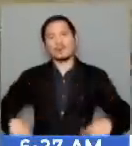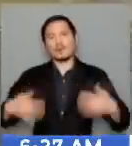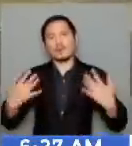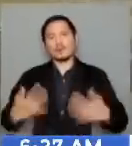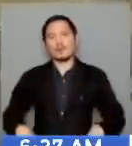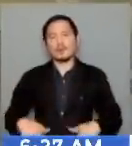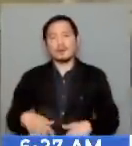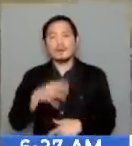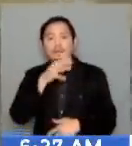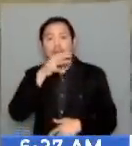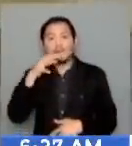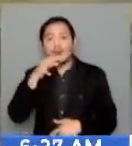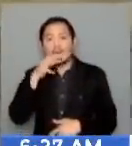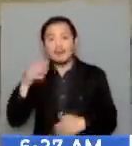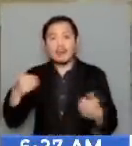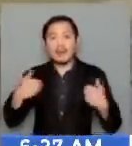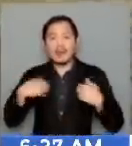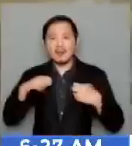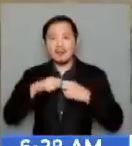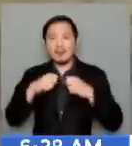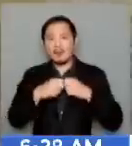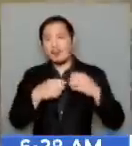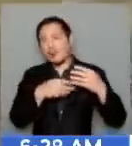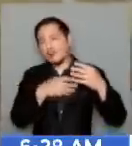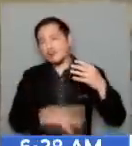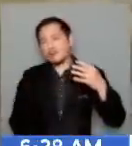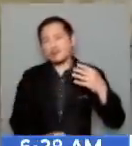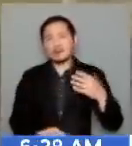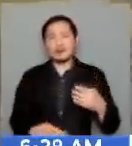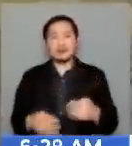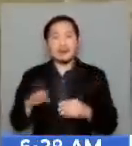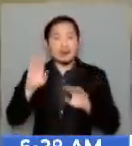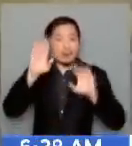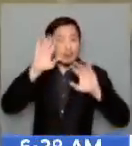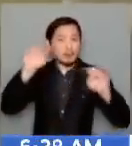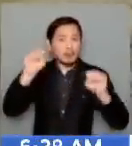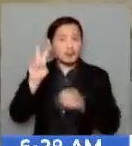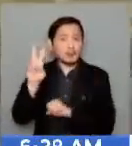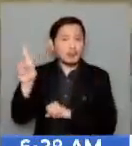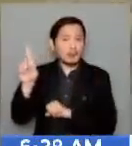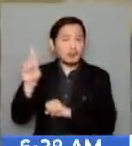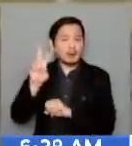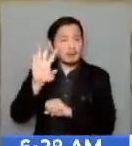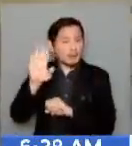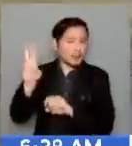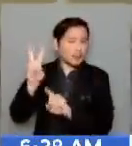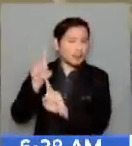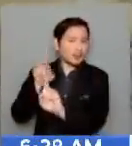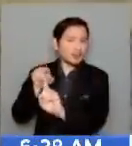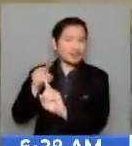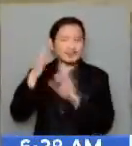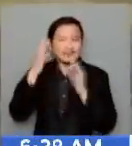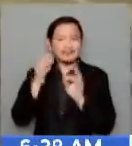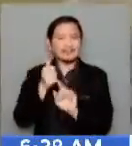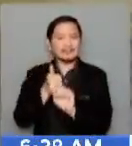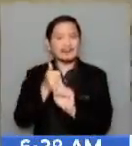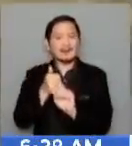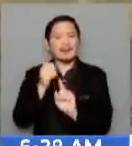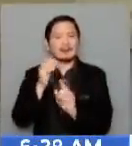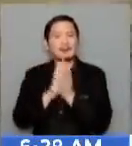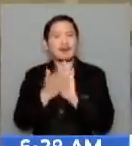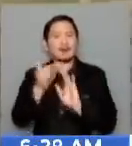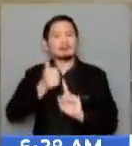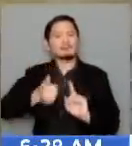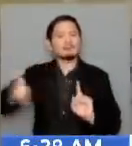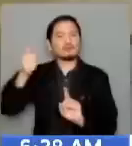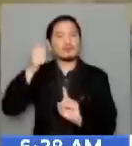inanunsyo ni President-elect Bongbong Marcos na siya na muna ang pansamantalang mamumuno at uupong kalihim ng Department of Agriculture. Dagdag pa